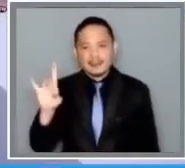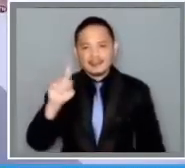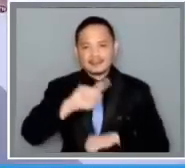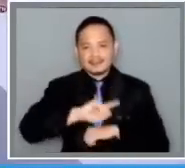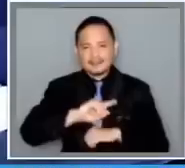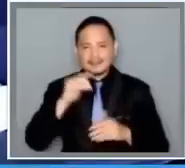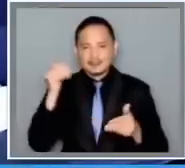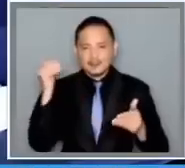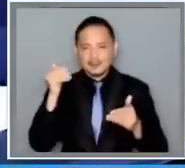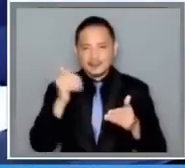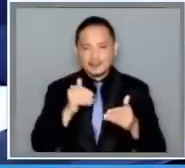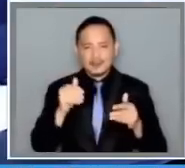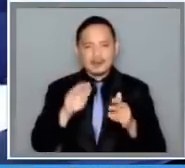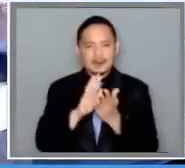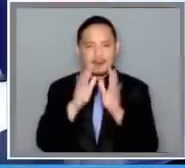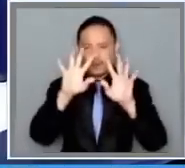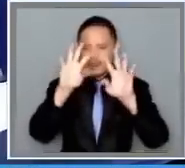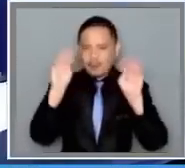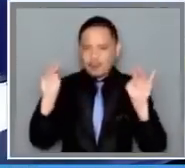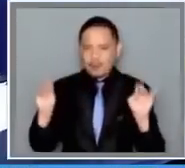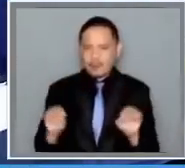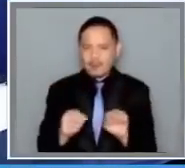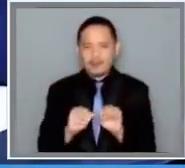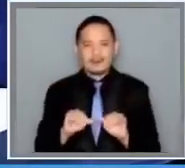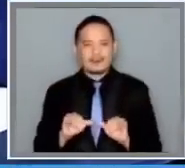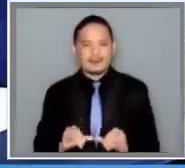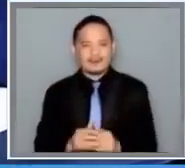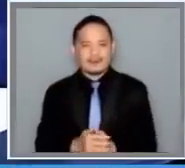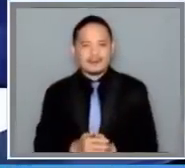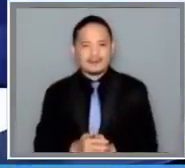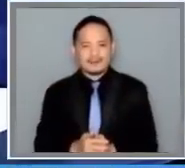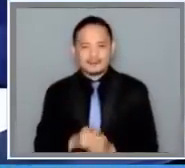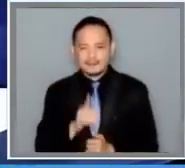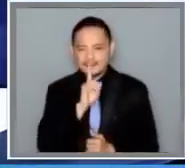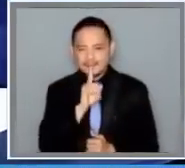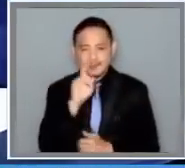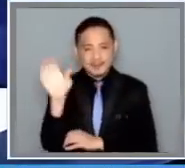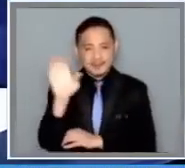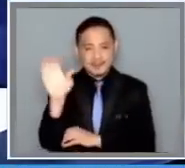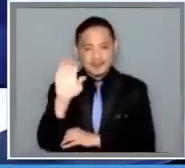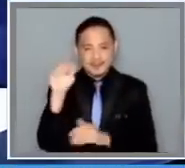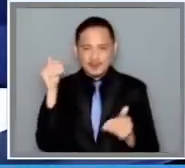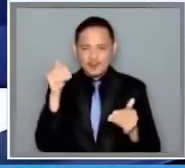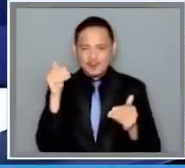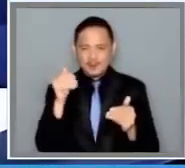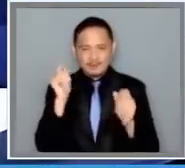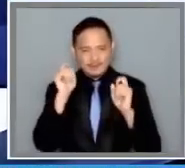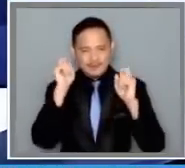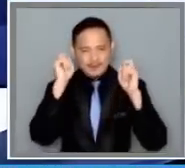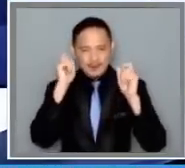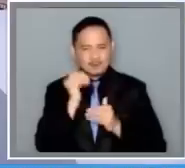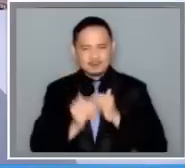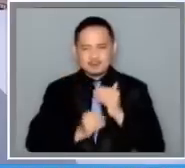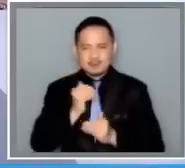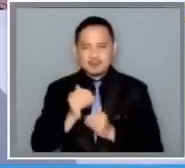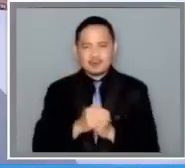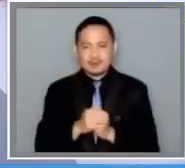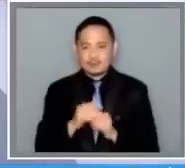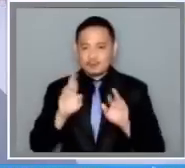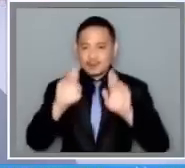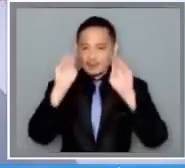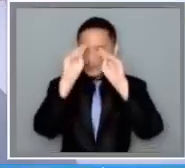pala, nakapang Pasko tayo. ang ganda ng kaya, Christmas tree. Kanya-kanyang paandan na rin, ha? Yung mga pagde-decorate, syempre, ng iba't